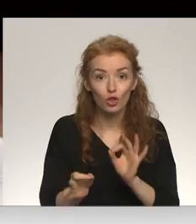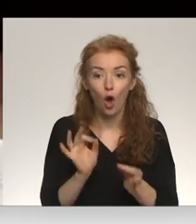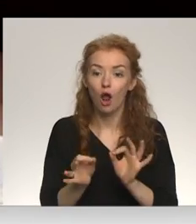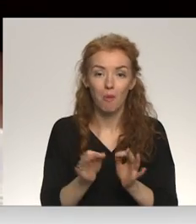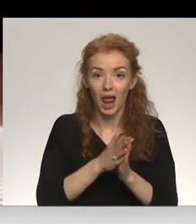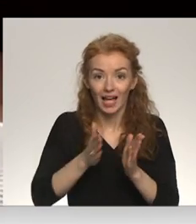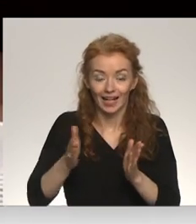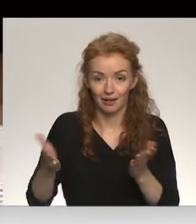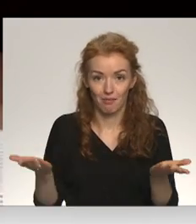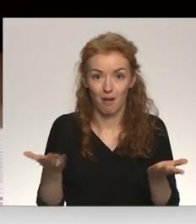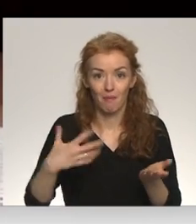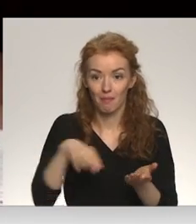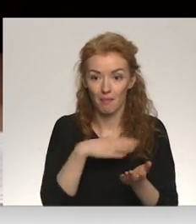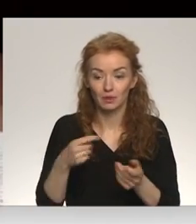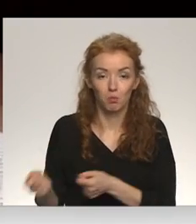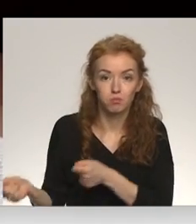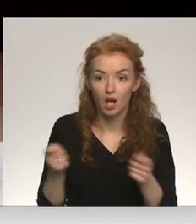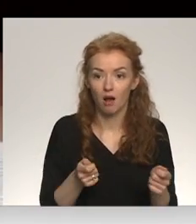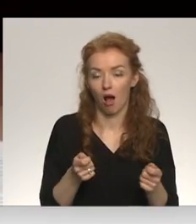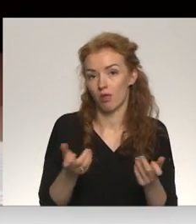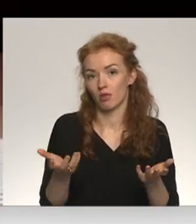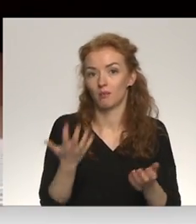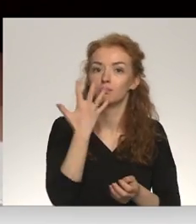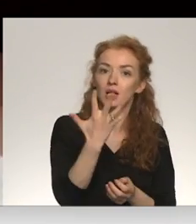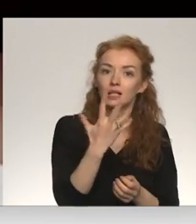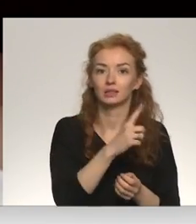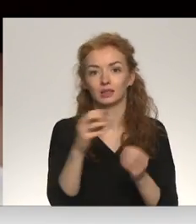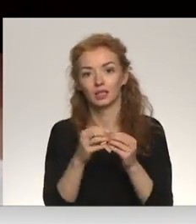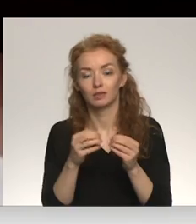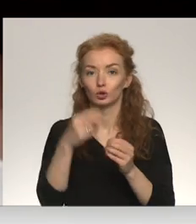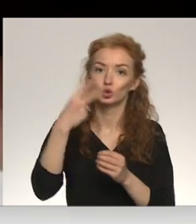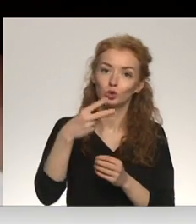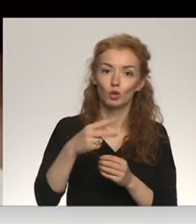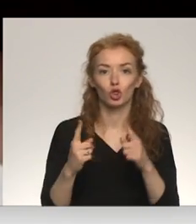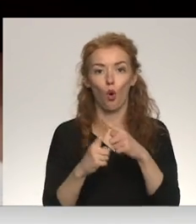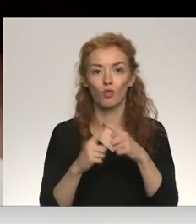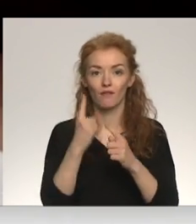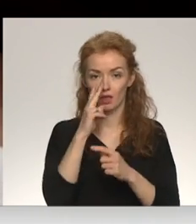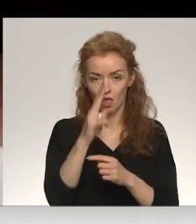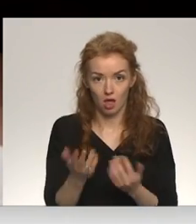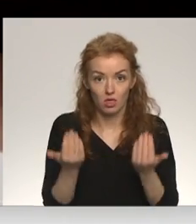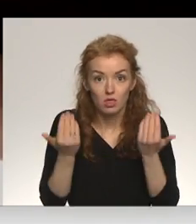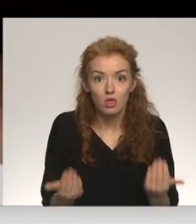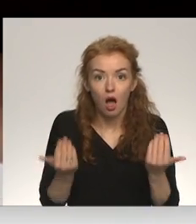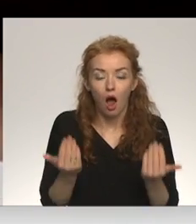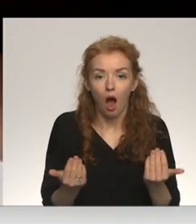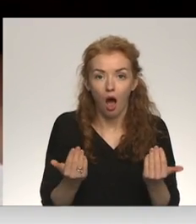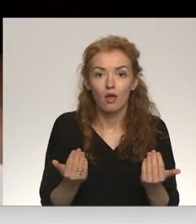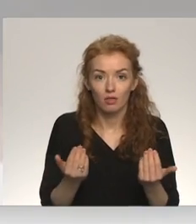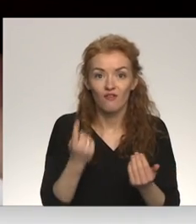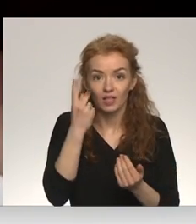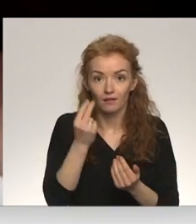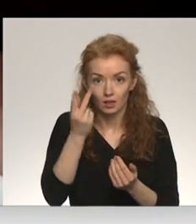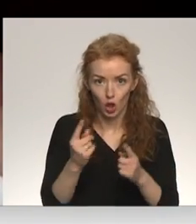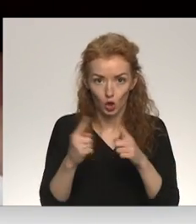teiksim, ritmā, mēs piegādājām, 5, 10, 20 tonnas nedēļā. Ja? Tad tagad mums šis daudzums iet pāris